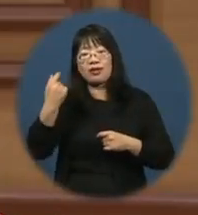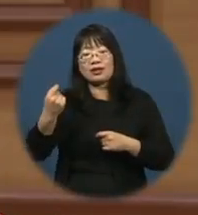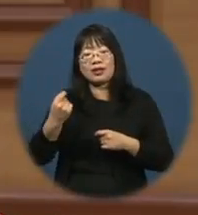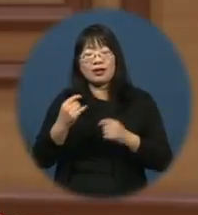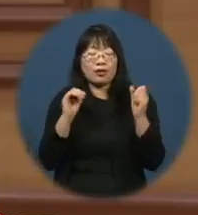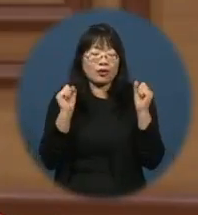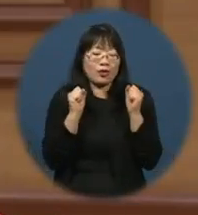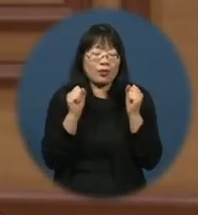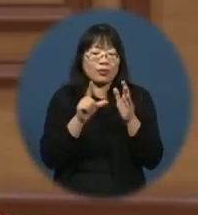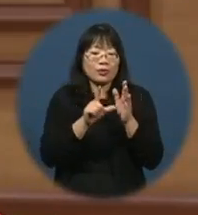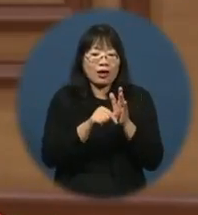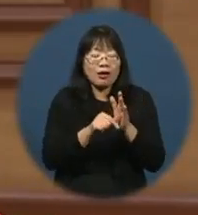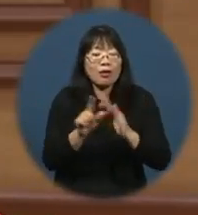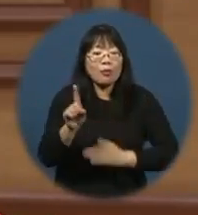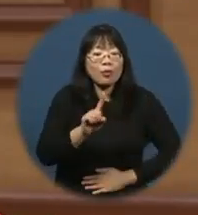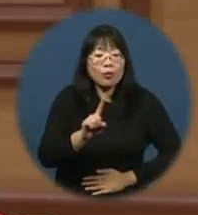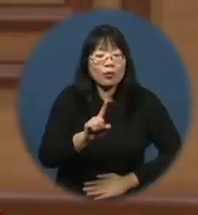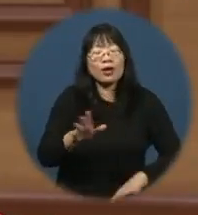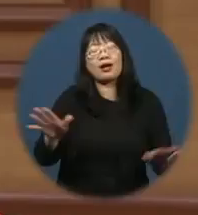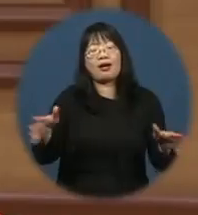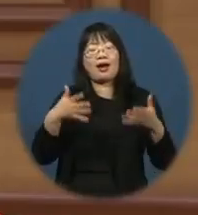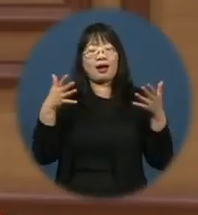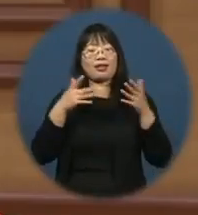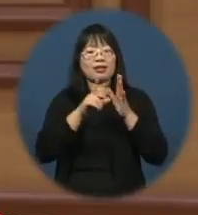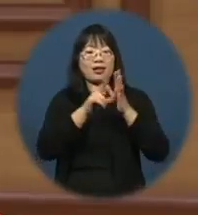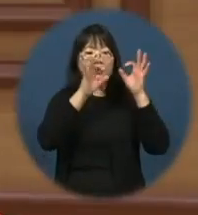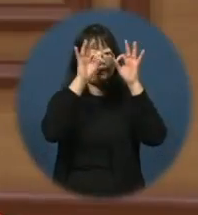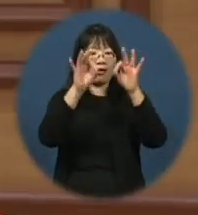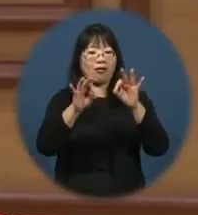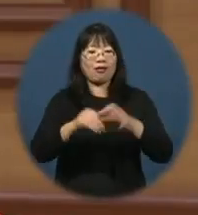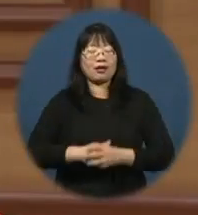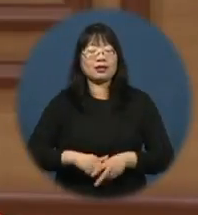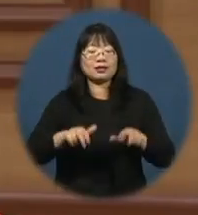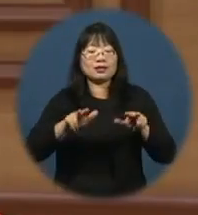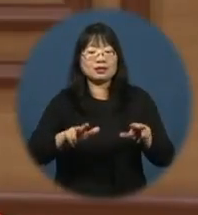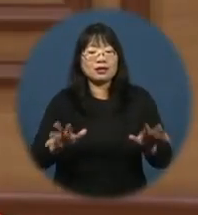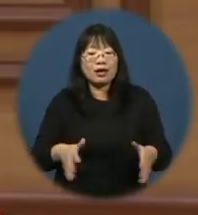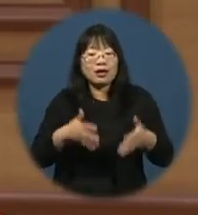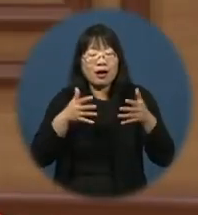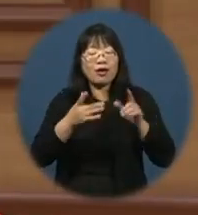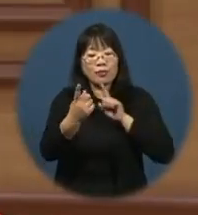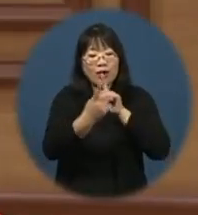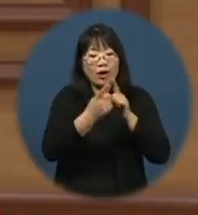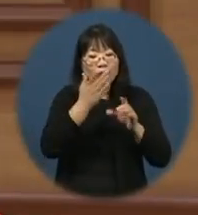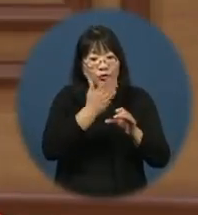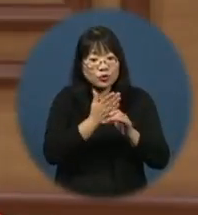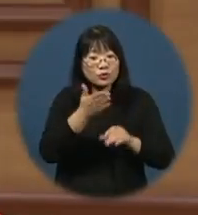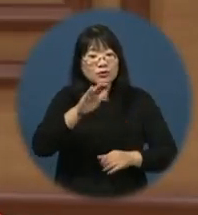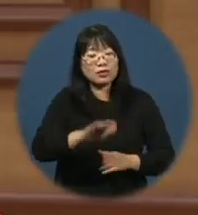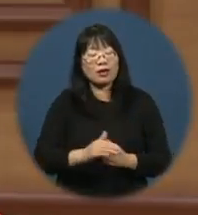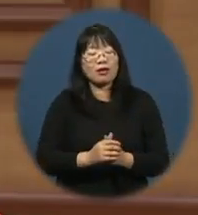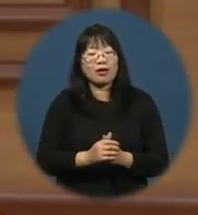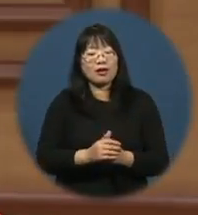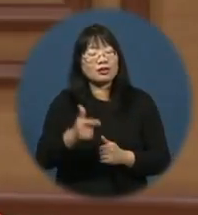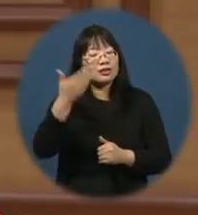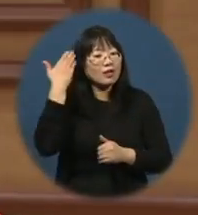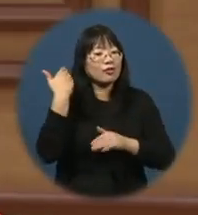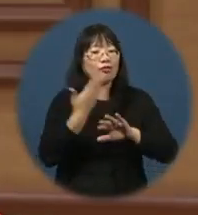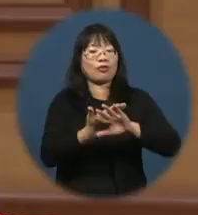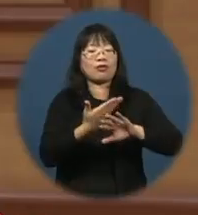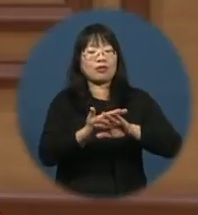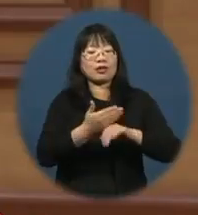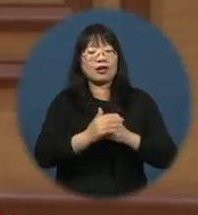겨울철에 겨울이 아니고 가을철에 보시면은 지금 이제 가을이 오고 있습니다만은 예전과는